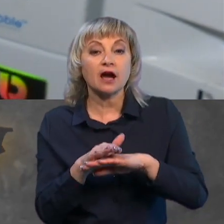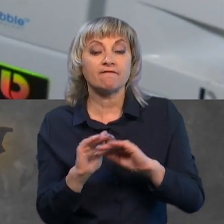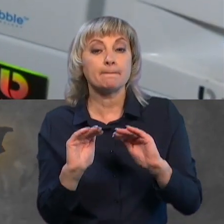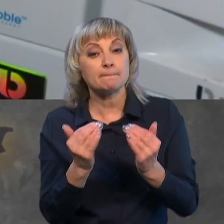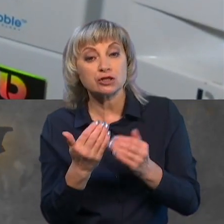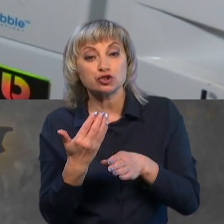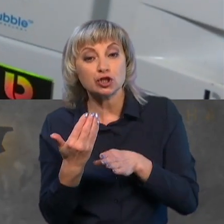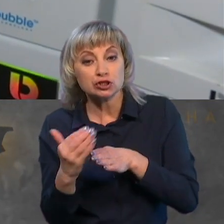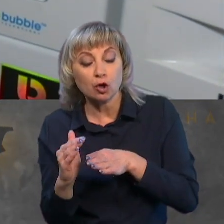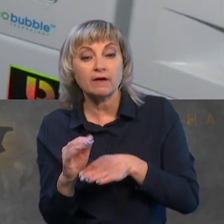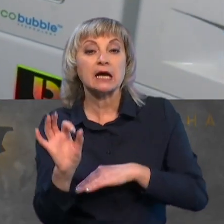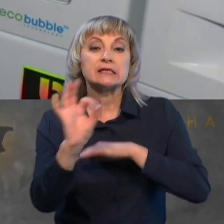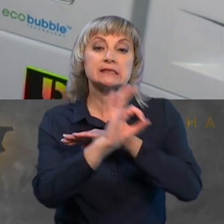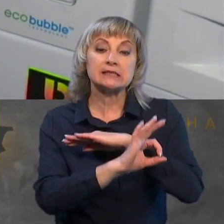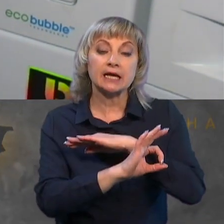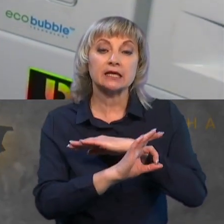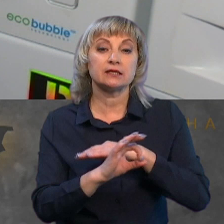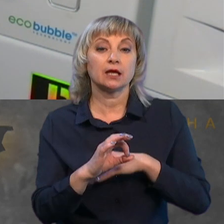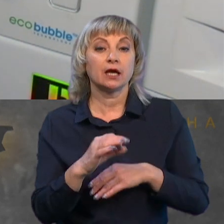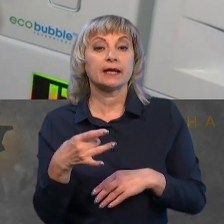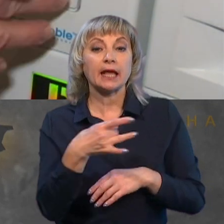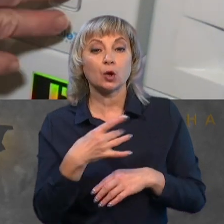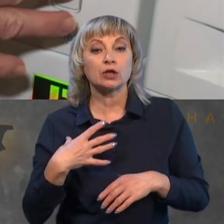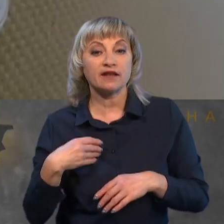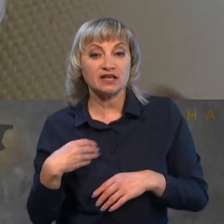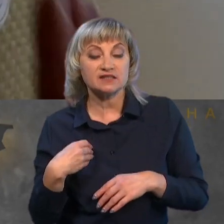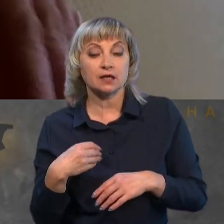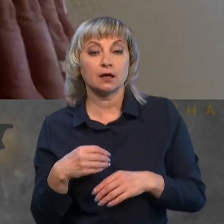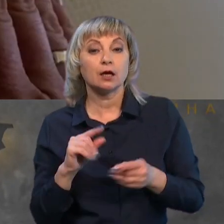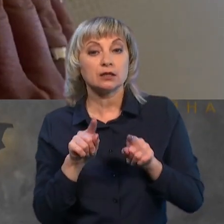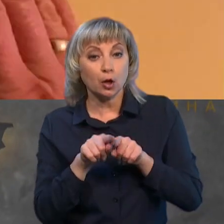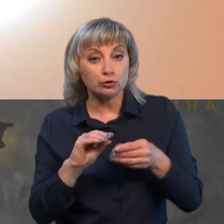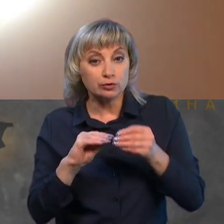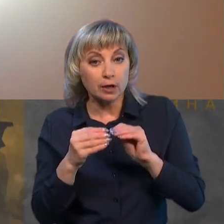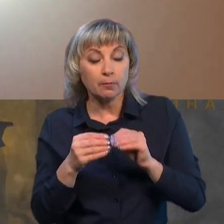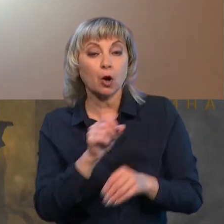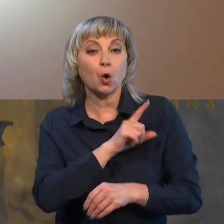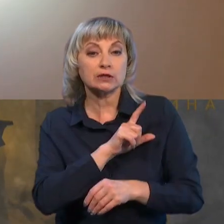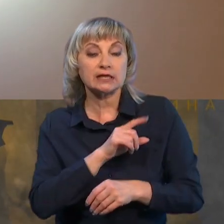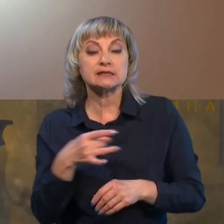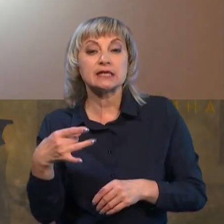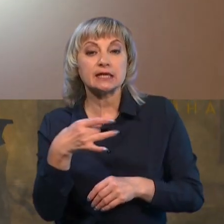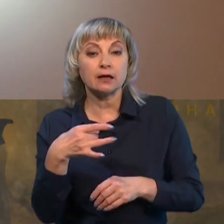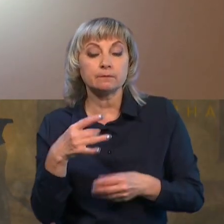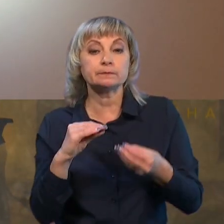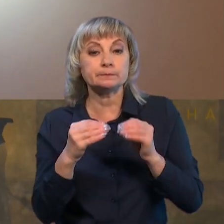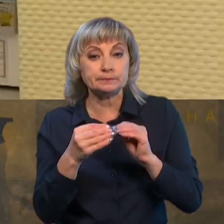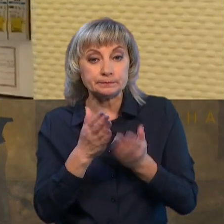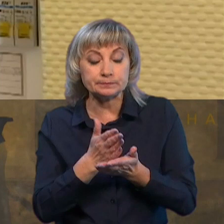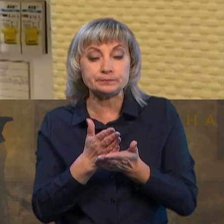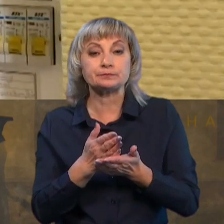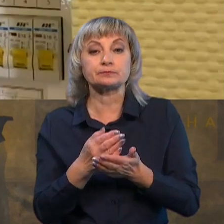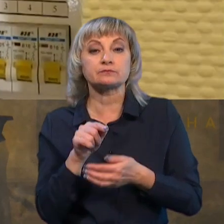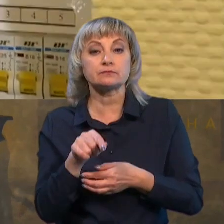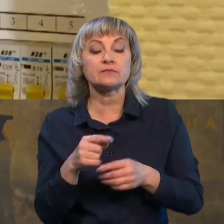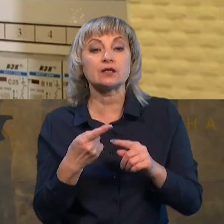частково. Західний регіон Львівський, він також якби проблемний. Одеський регіон проблемний. Тобто це те, що було